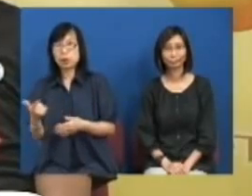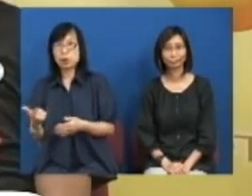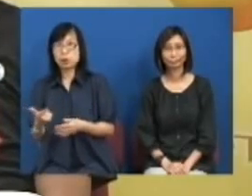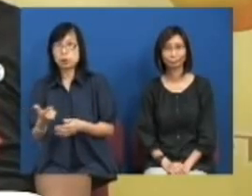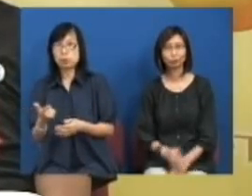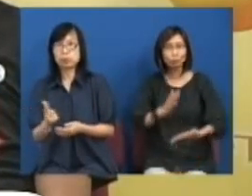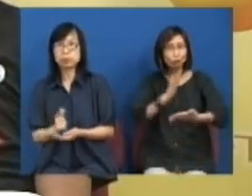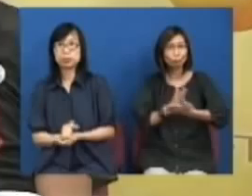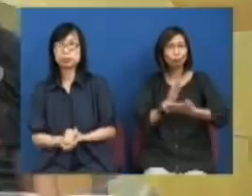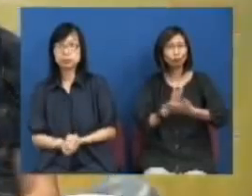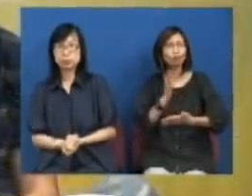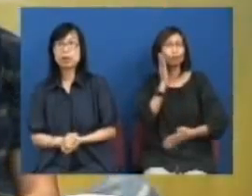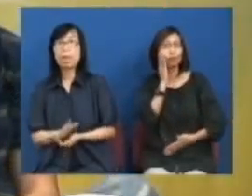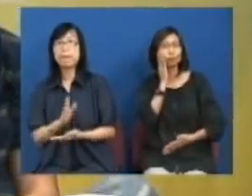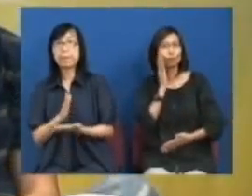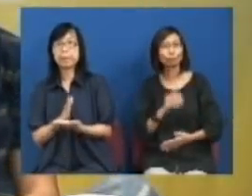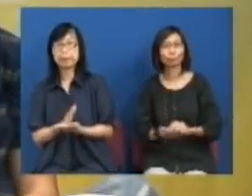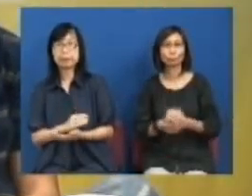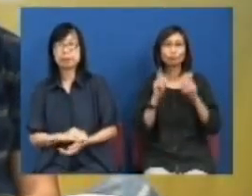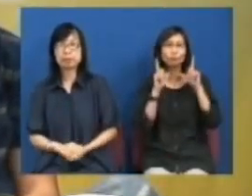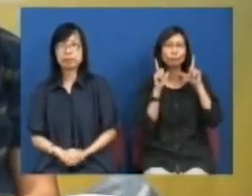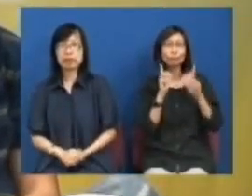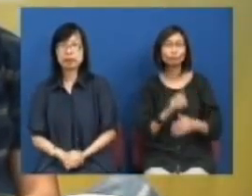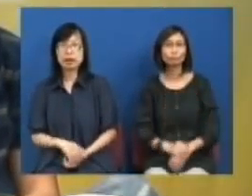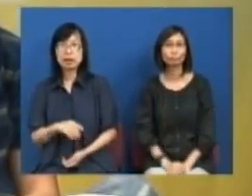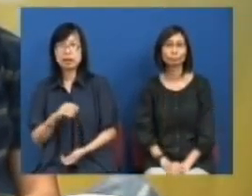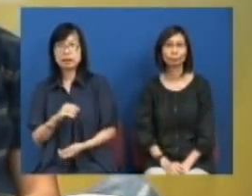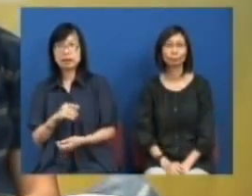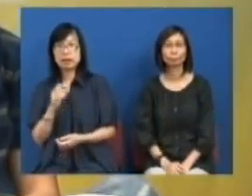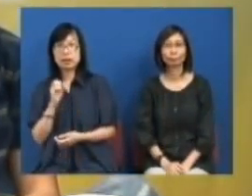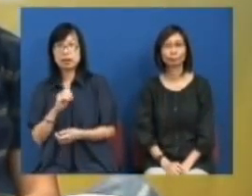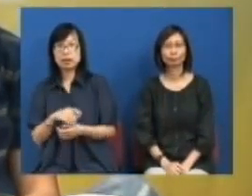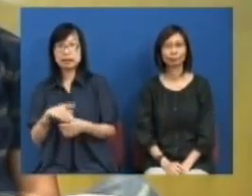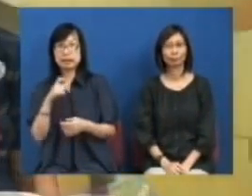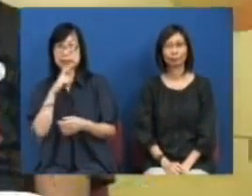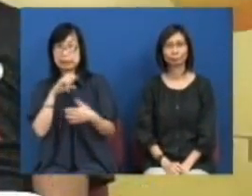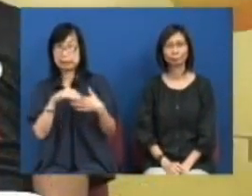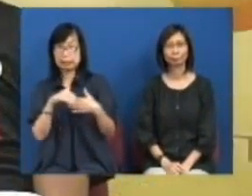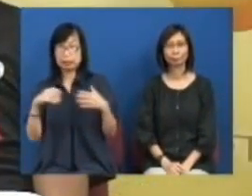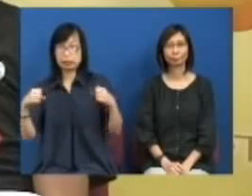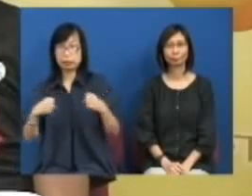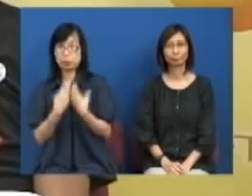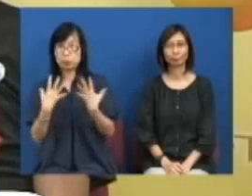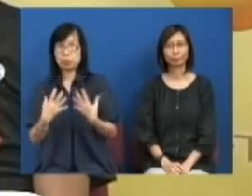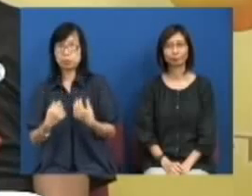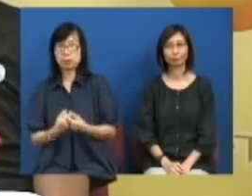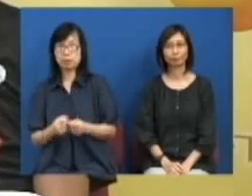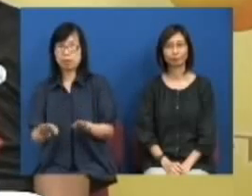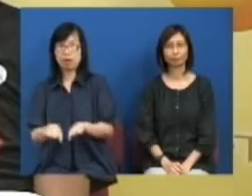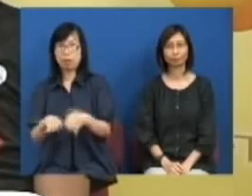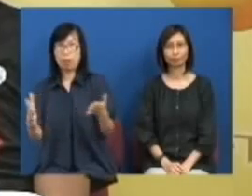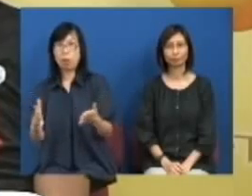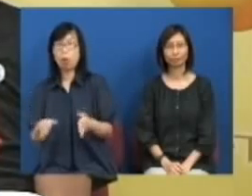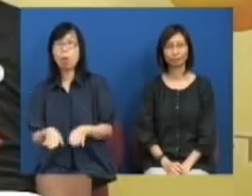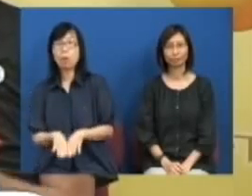不同面相啦， 咁就話説就咁啊引起咗衝突嘅，即係話哦你開礦開係咁開，